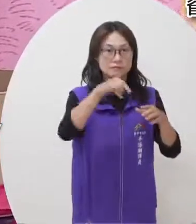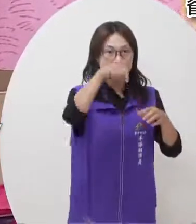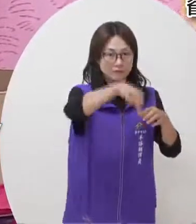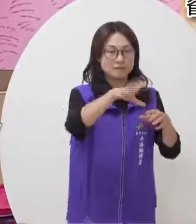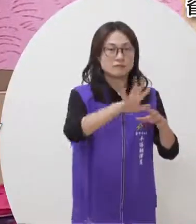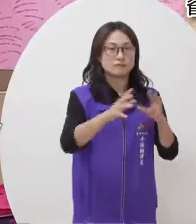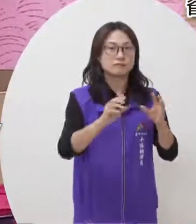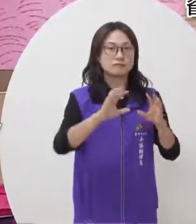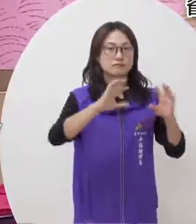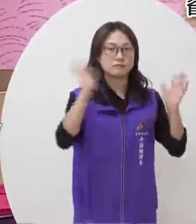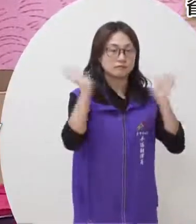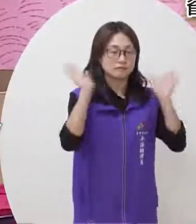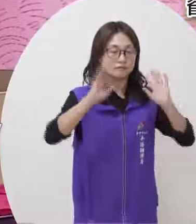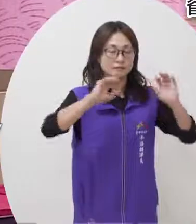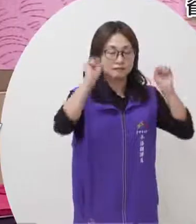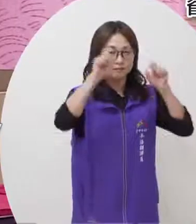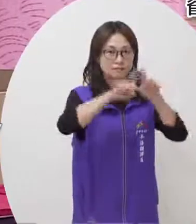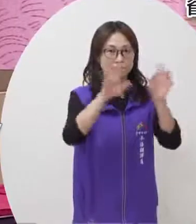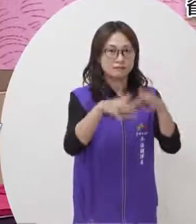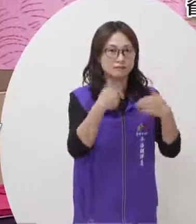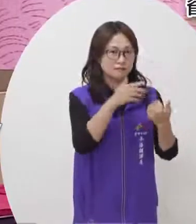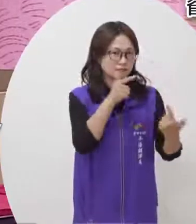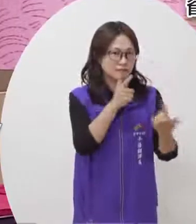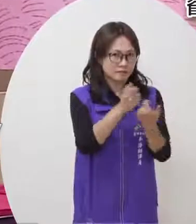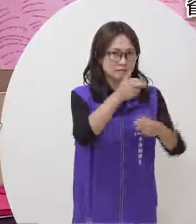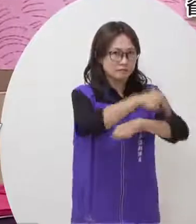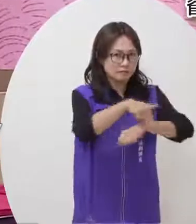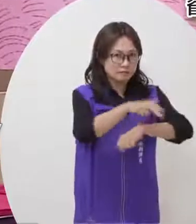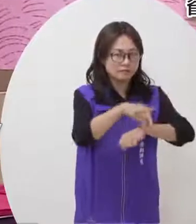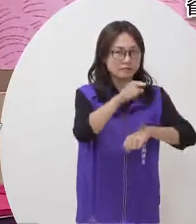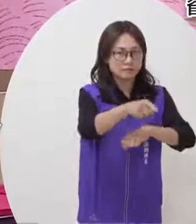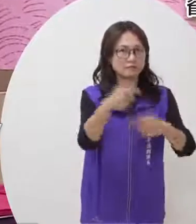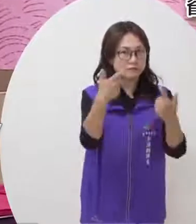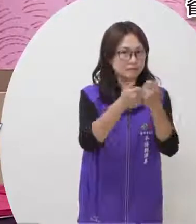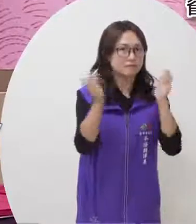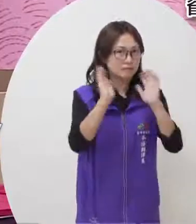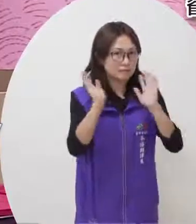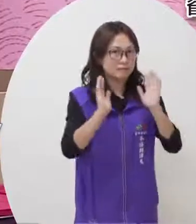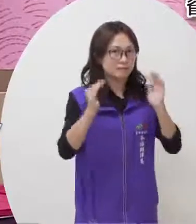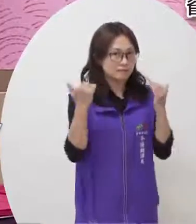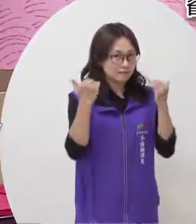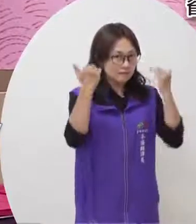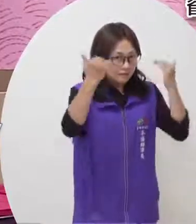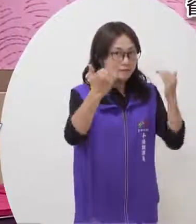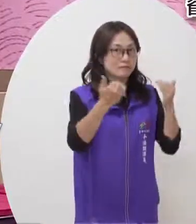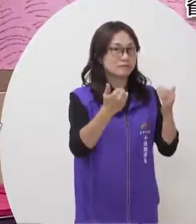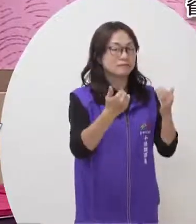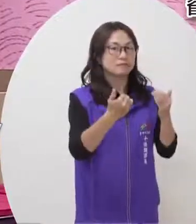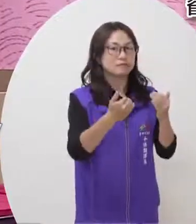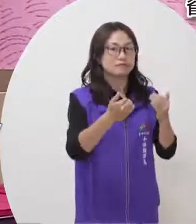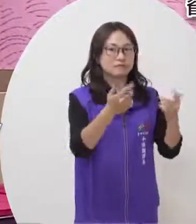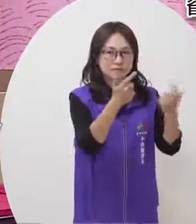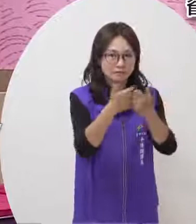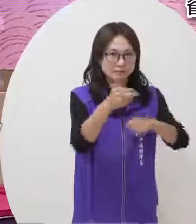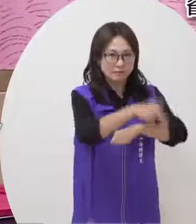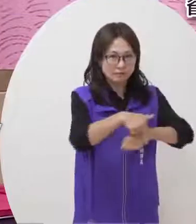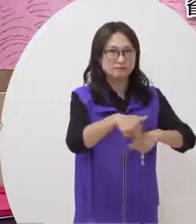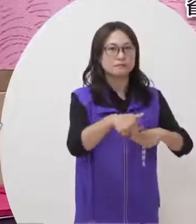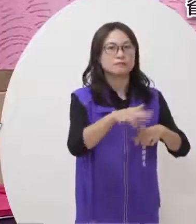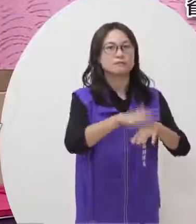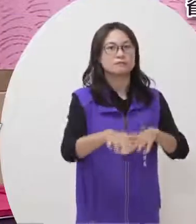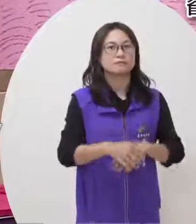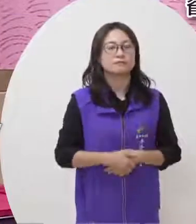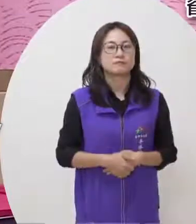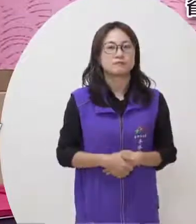划来适合我们的小朋友生理心理成长过程要发育的运动，我们会纳入里面来做设计。那刚里长特别提